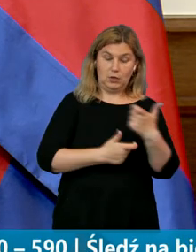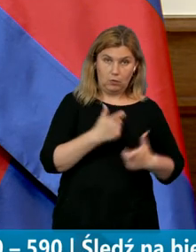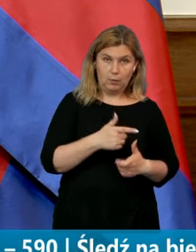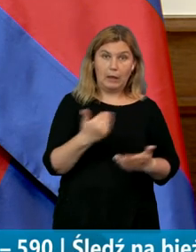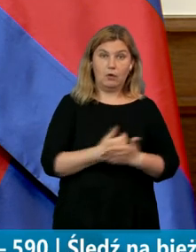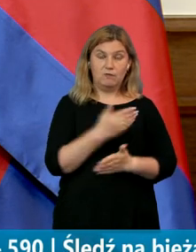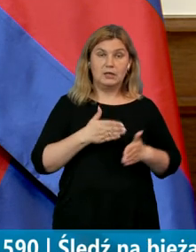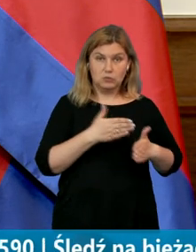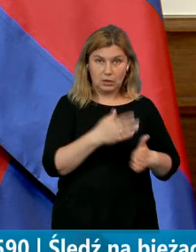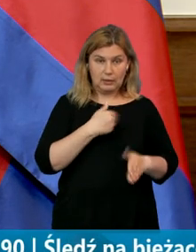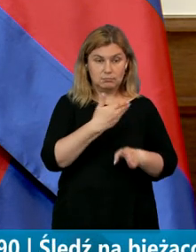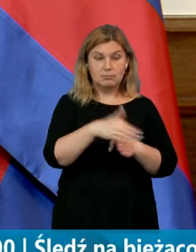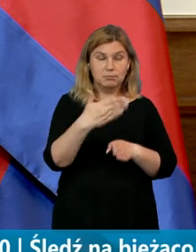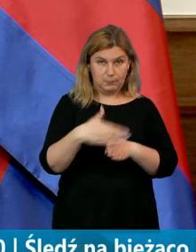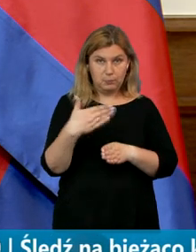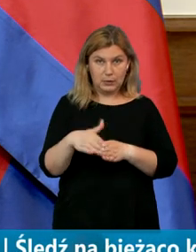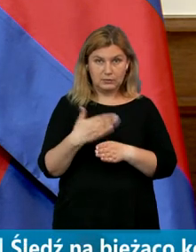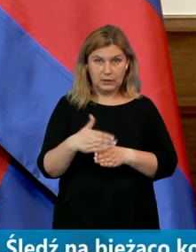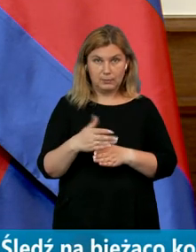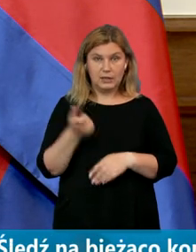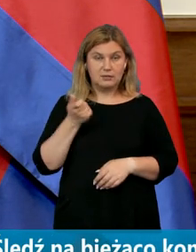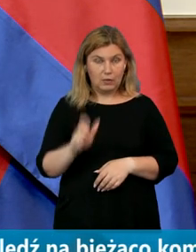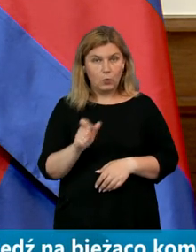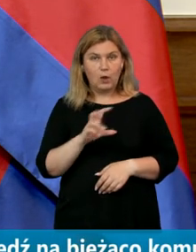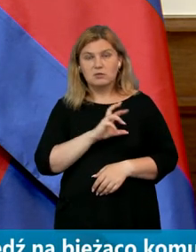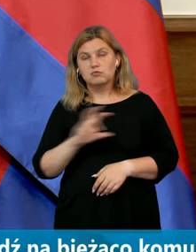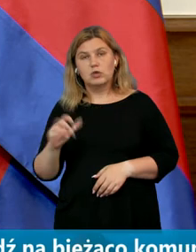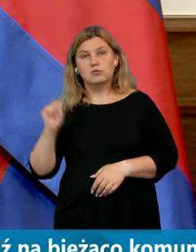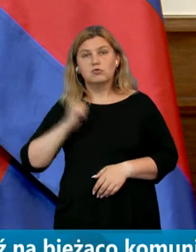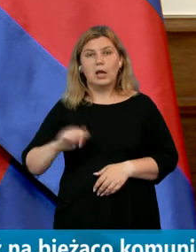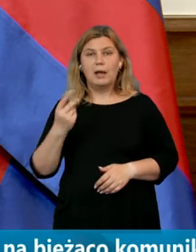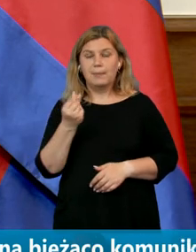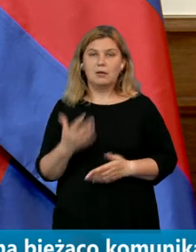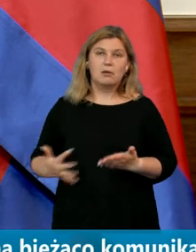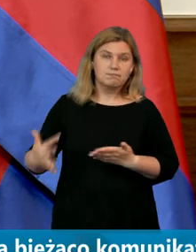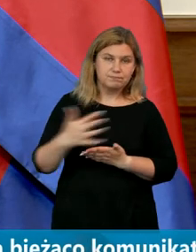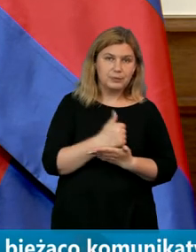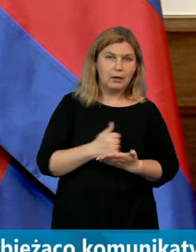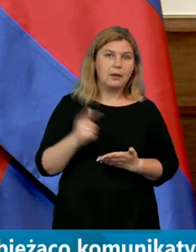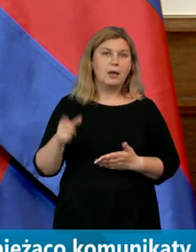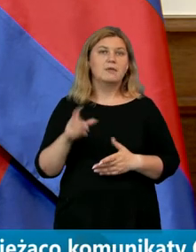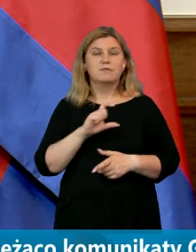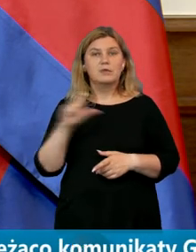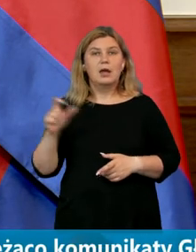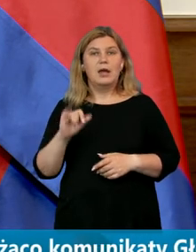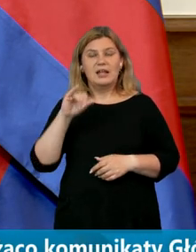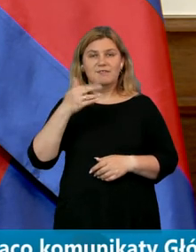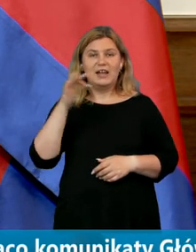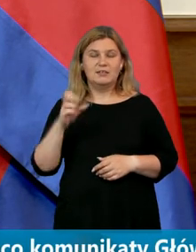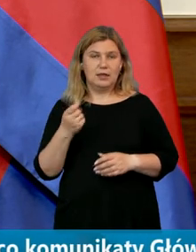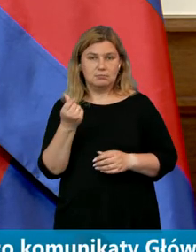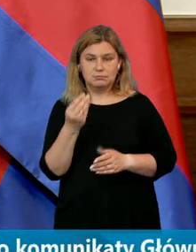nowej drodze i spłacamy to zadłużenie, czy też czekamy, aż zbierzemy pieniądze. W międzyczasie inflacja podnosi